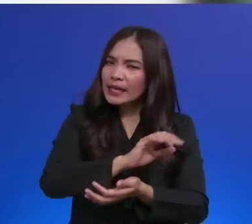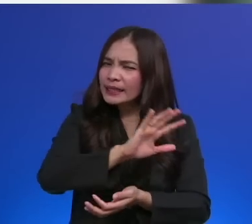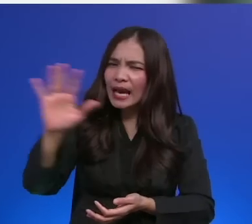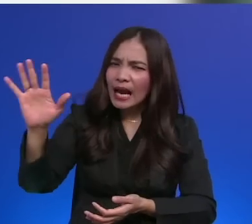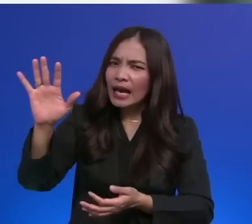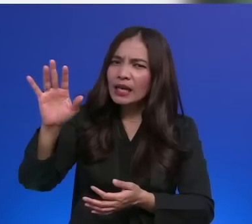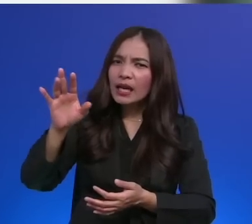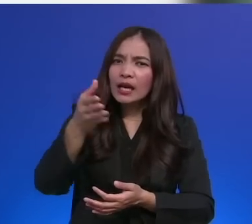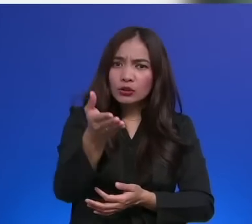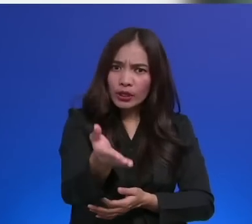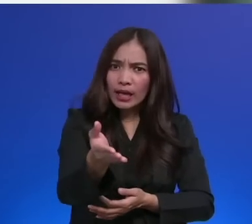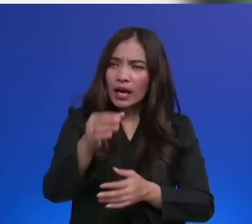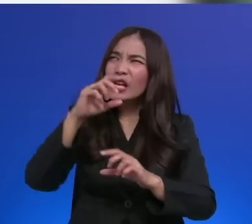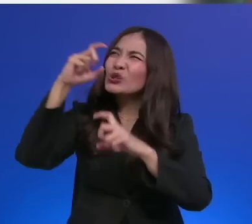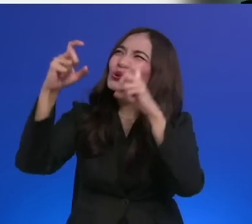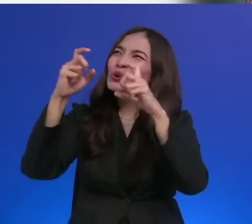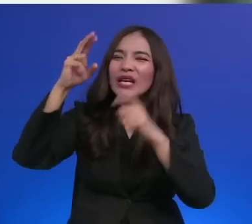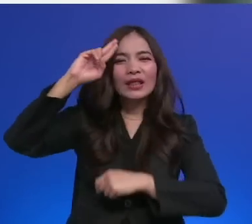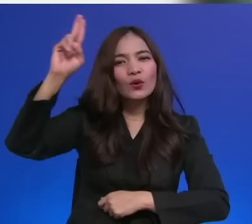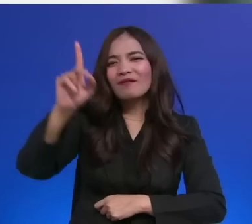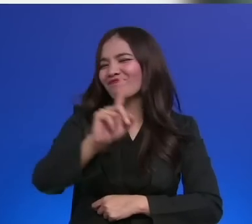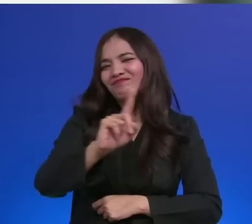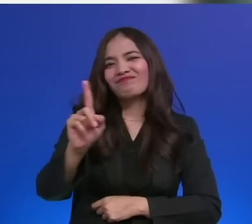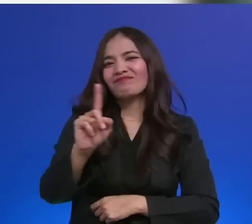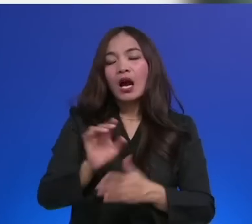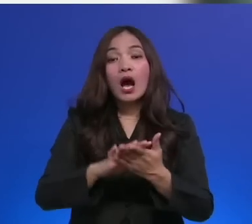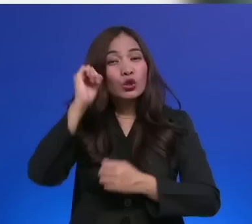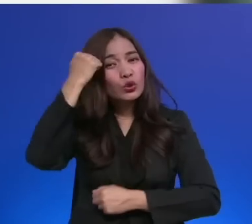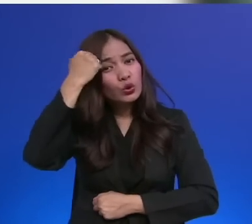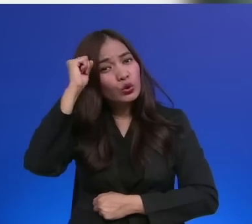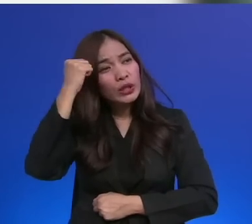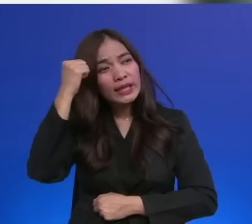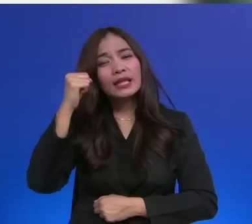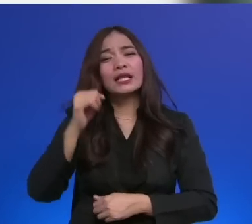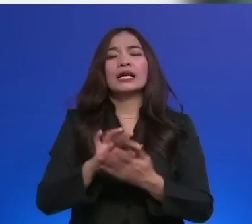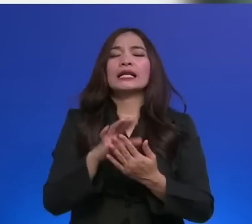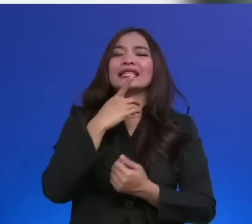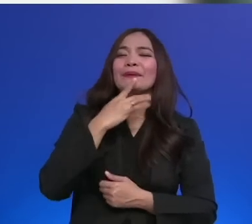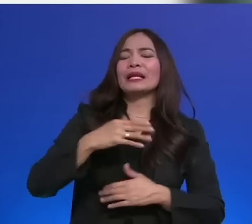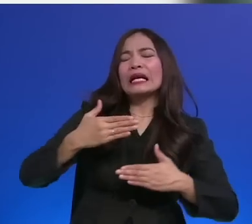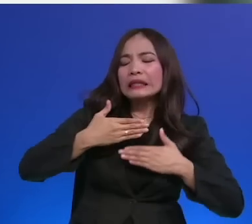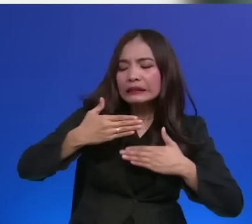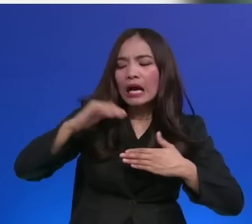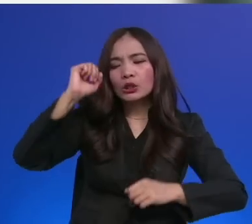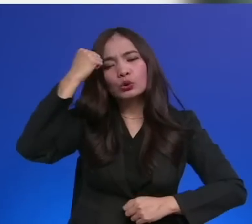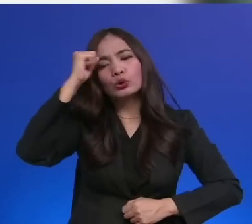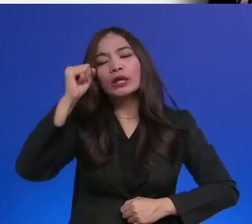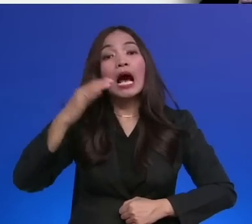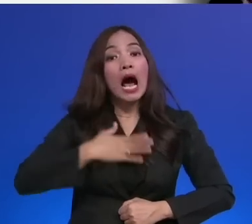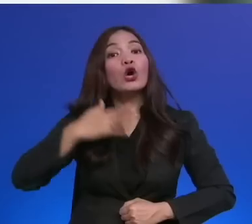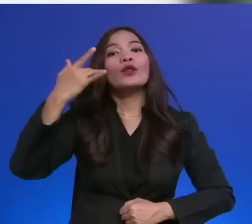mencurigai Tuhan, ya. Walaupun keadaan kita sulit dalam kesesakan, aku tetap